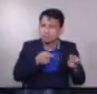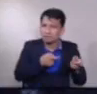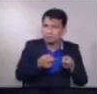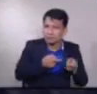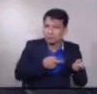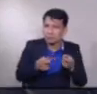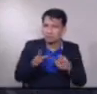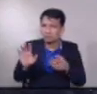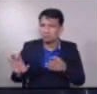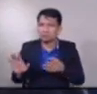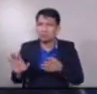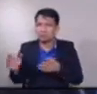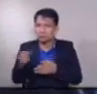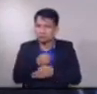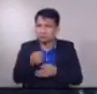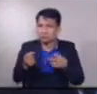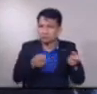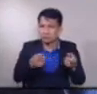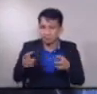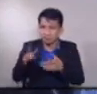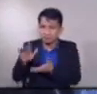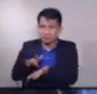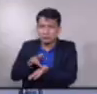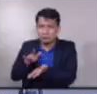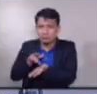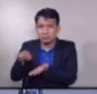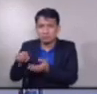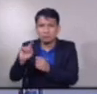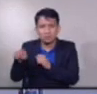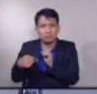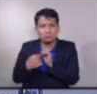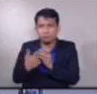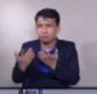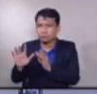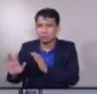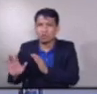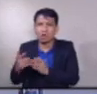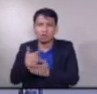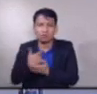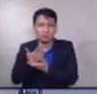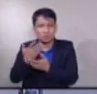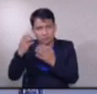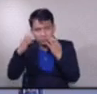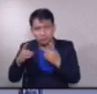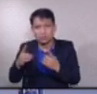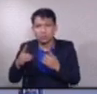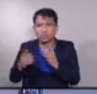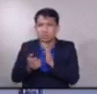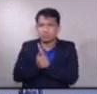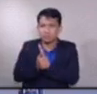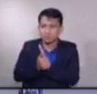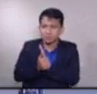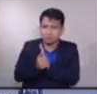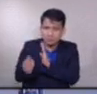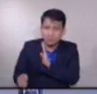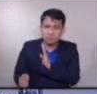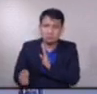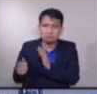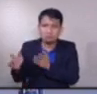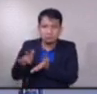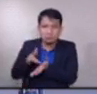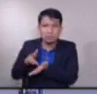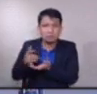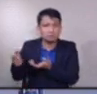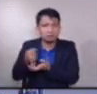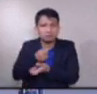ginagawang manipulation. They took advantage of our illiteracy. They took advantage of our capacity. So, kaya